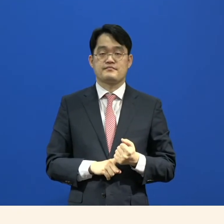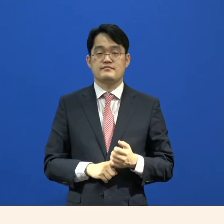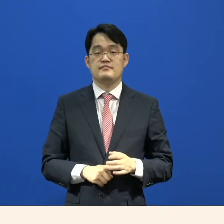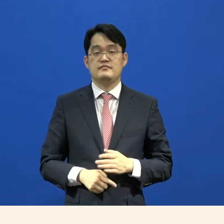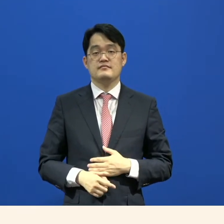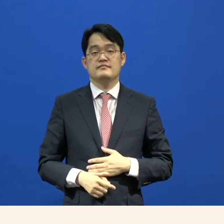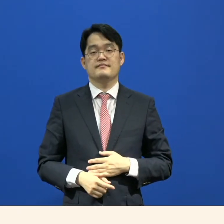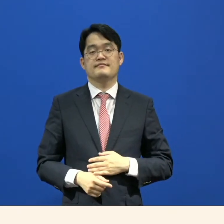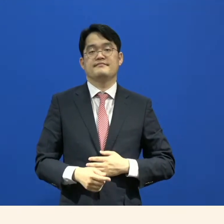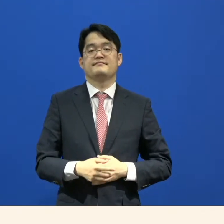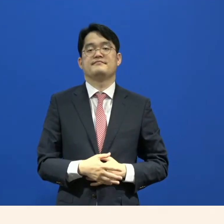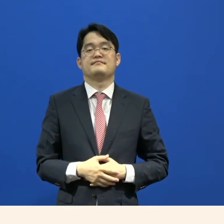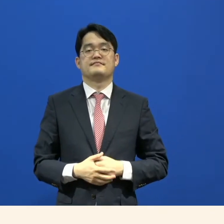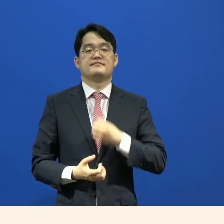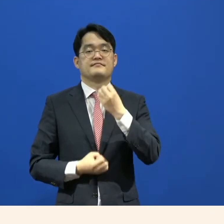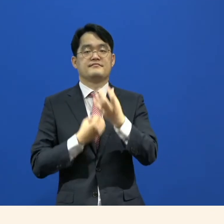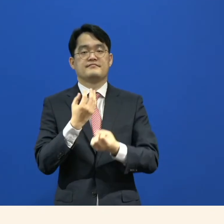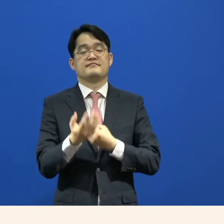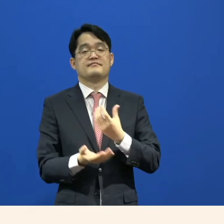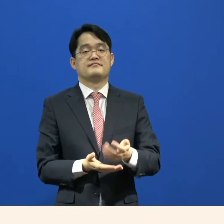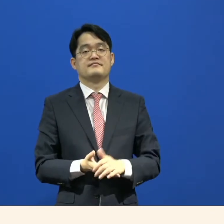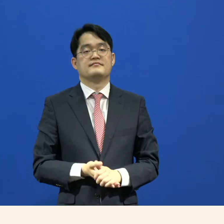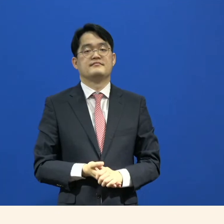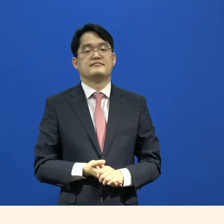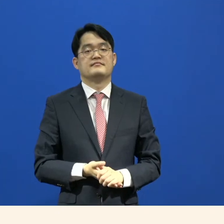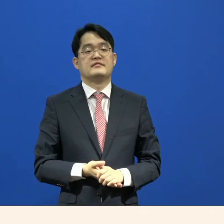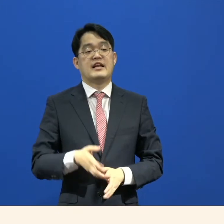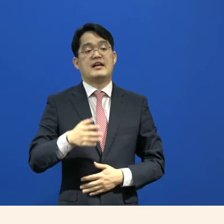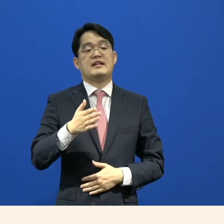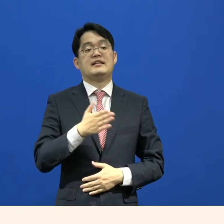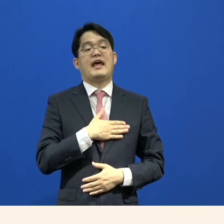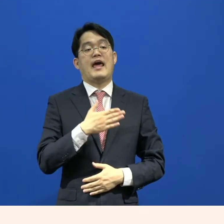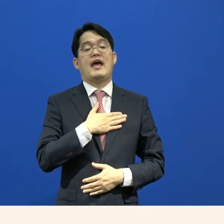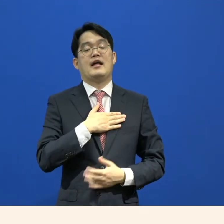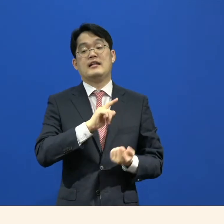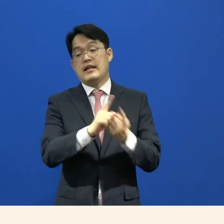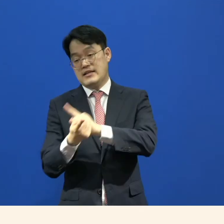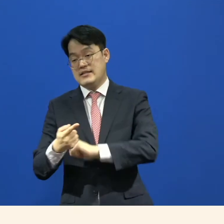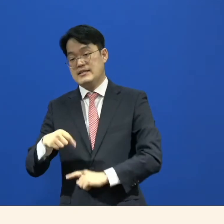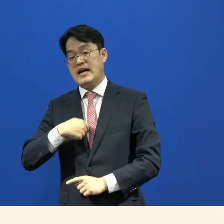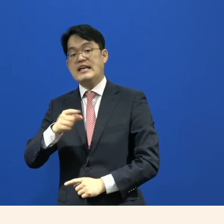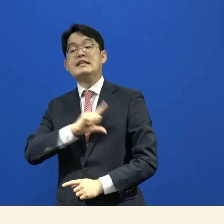내게는, 여기에 우리 첫날 우리 했던 것처럼 자기 이름을 넣어서 한번 읽어보겠습니다.